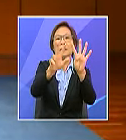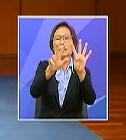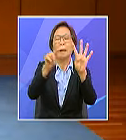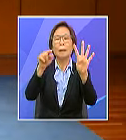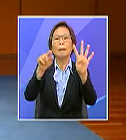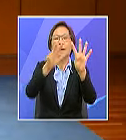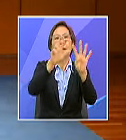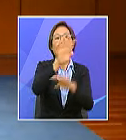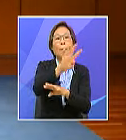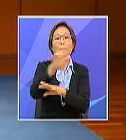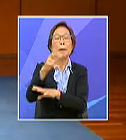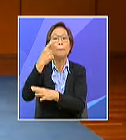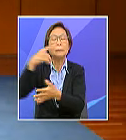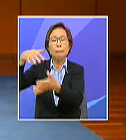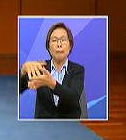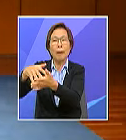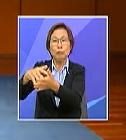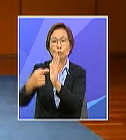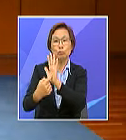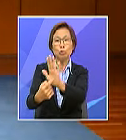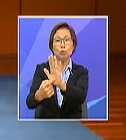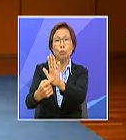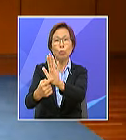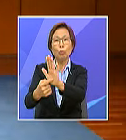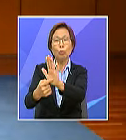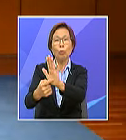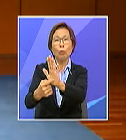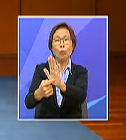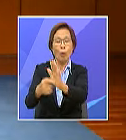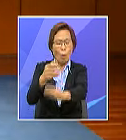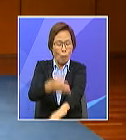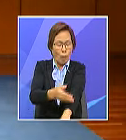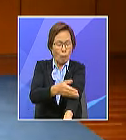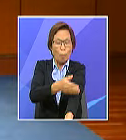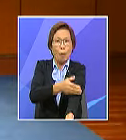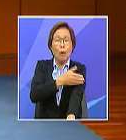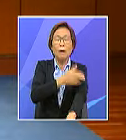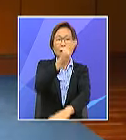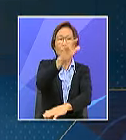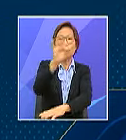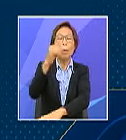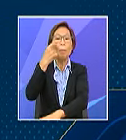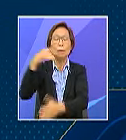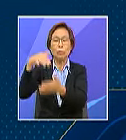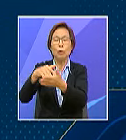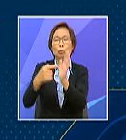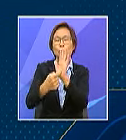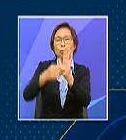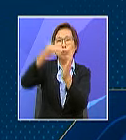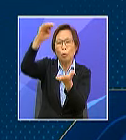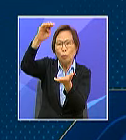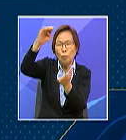mata pelajaran menunjukkan peningkatan 39 mata pelajaran menunjukkan penurunan